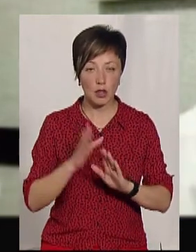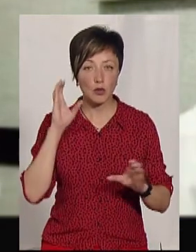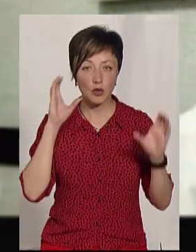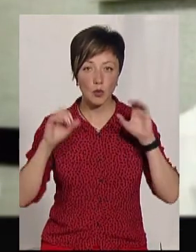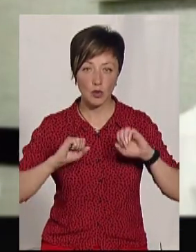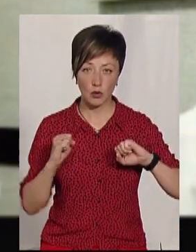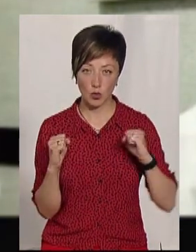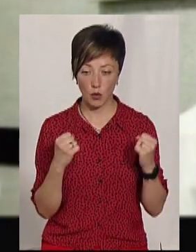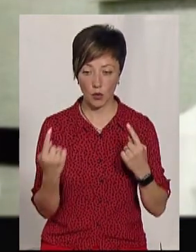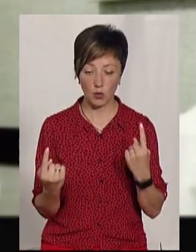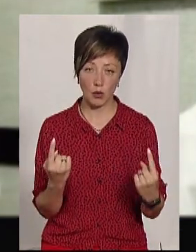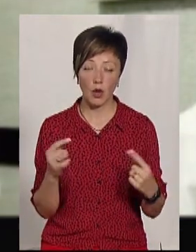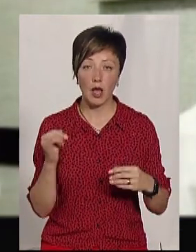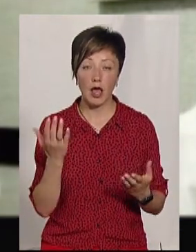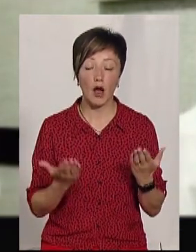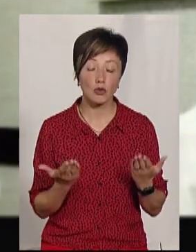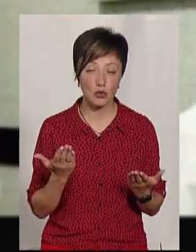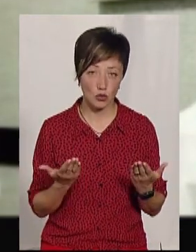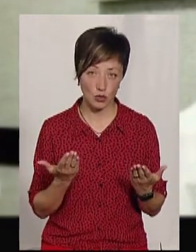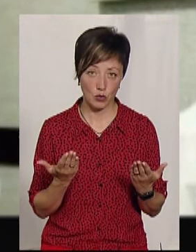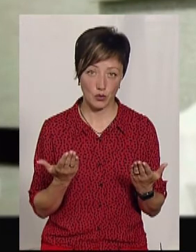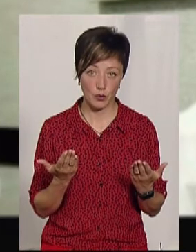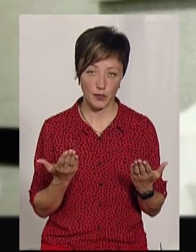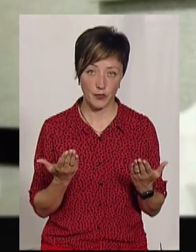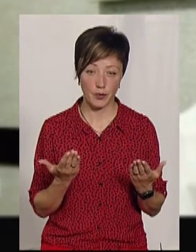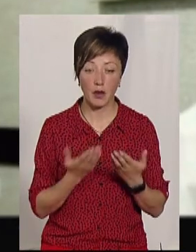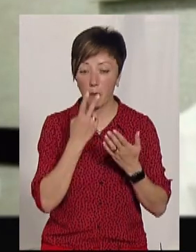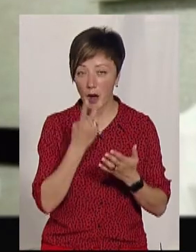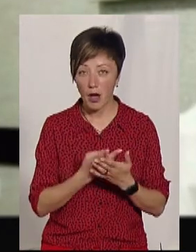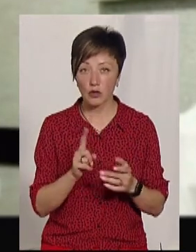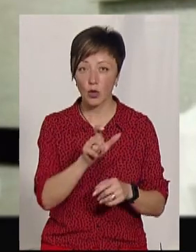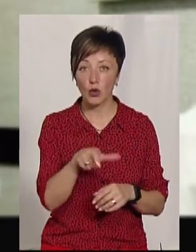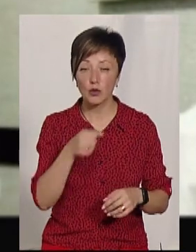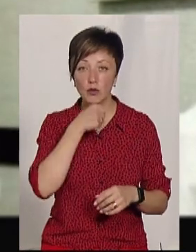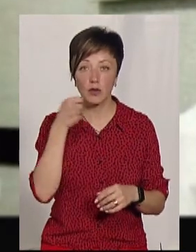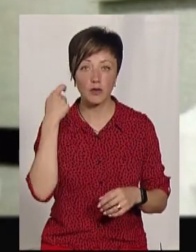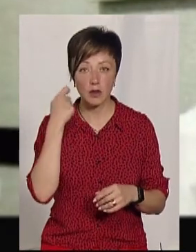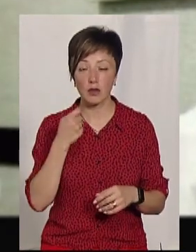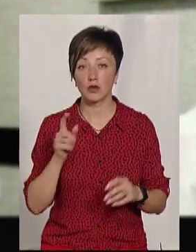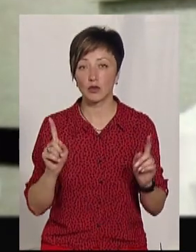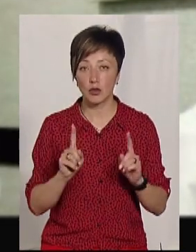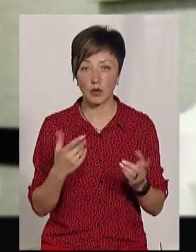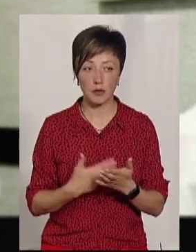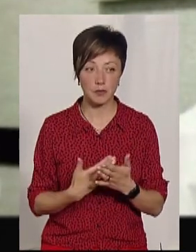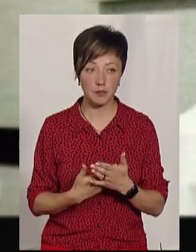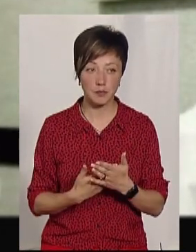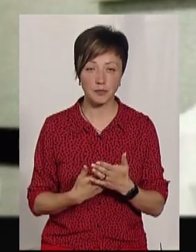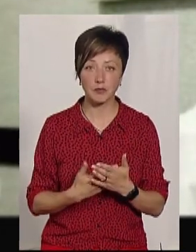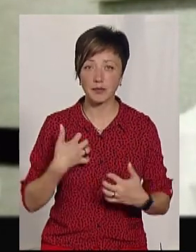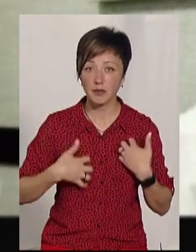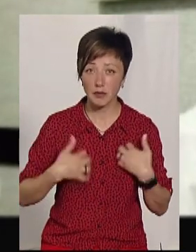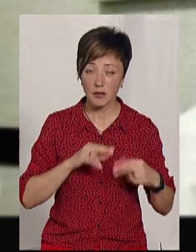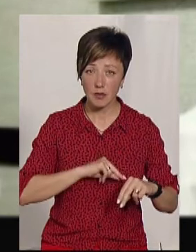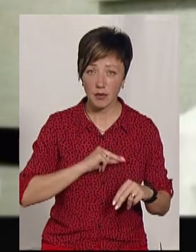один до одного прислуховуватися. Якщо ми бачимо, що люди похилого віку бачать, що люди